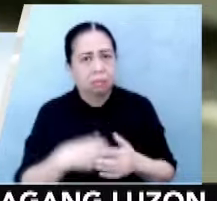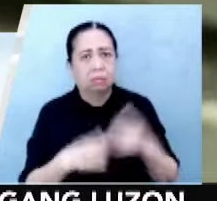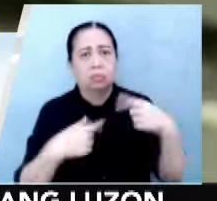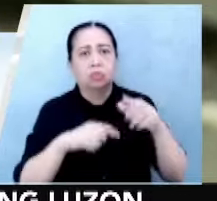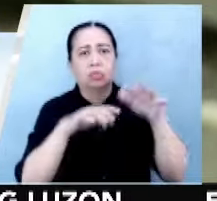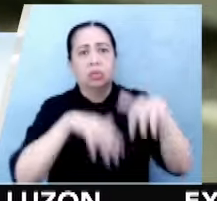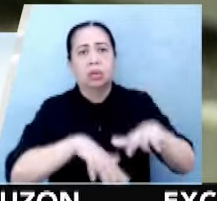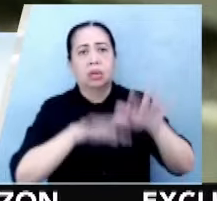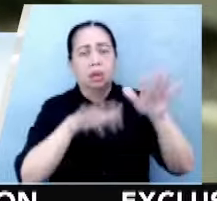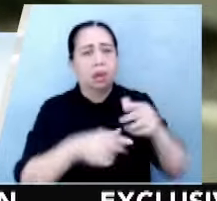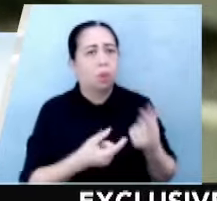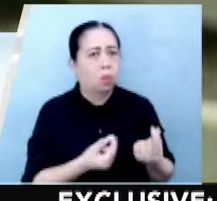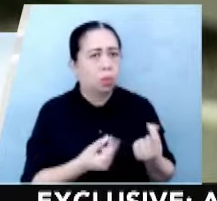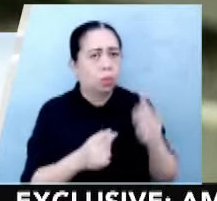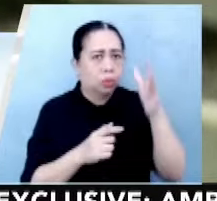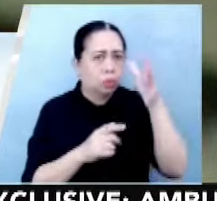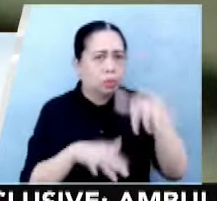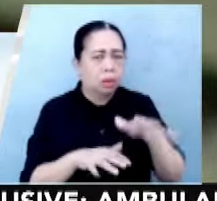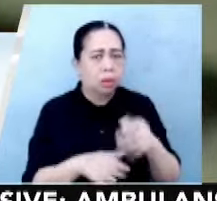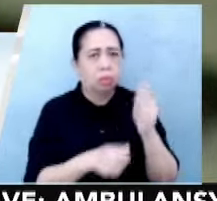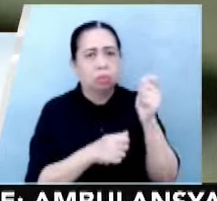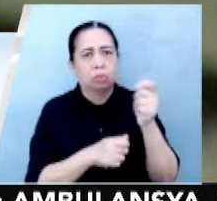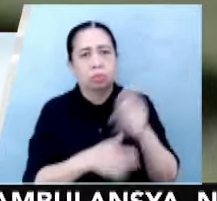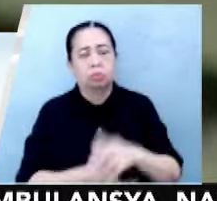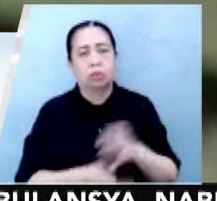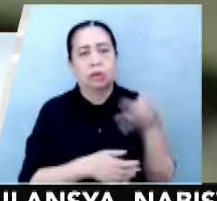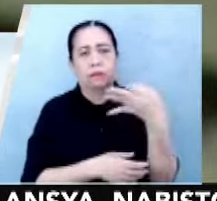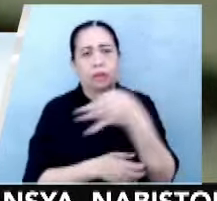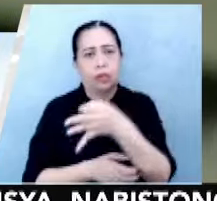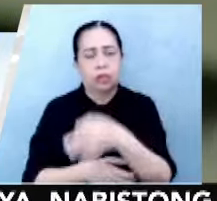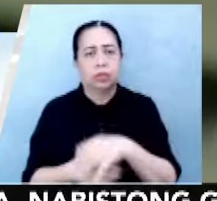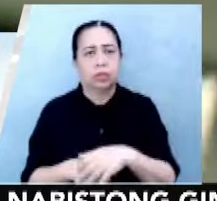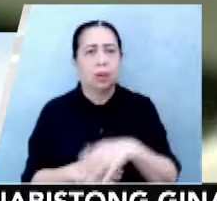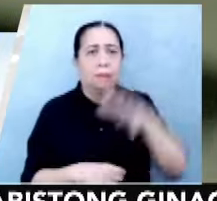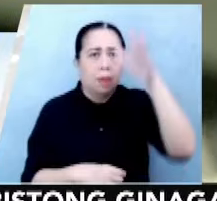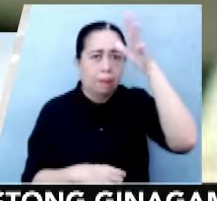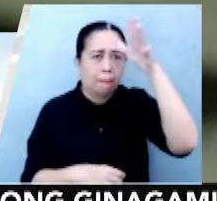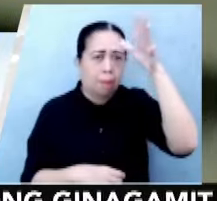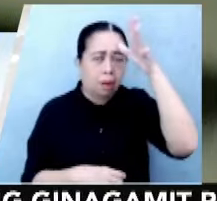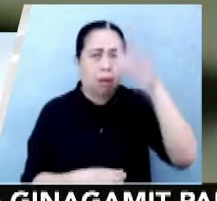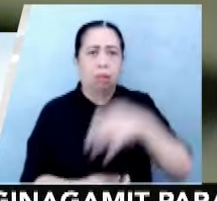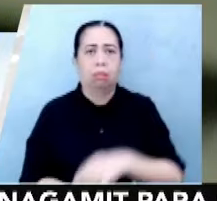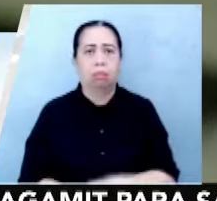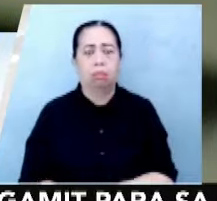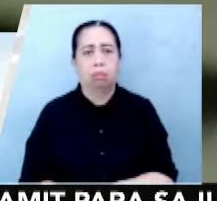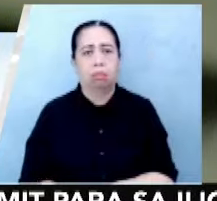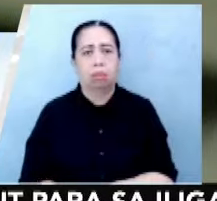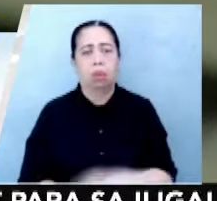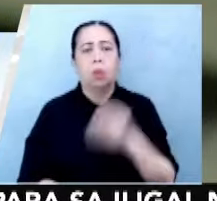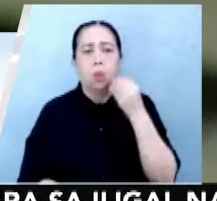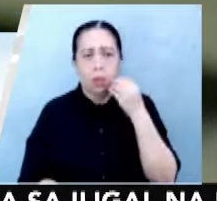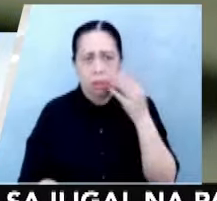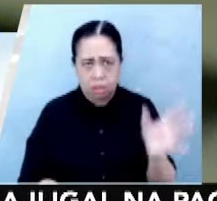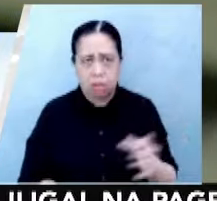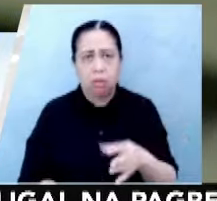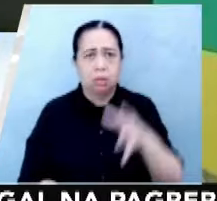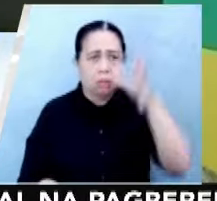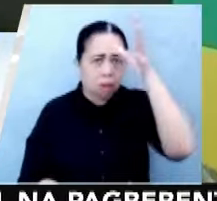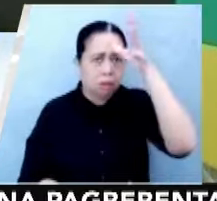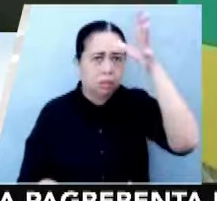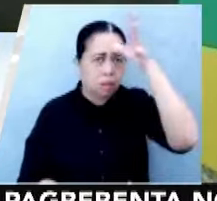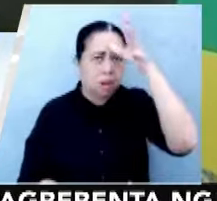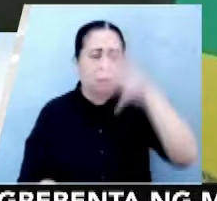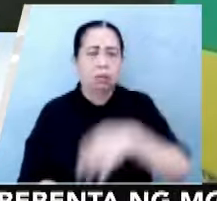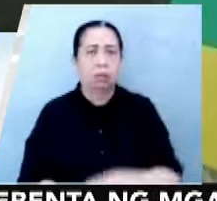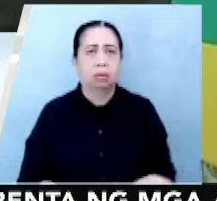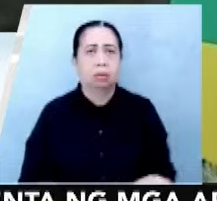siya? Urupis. Papa. Uwi ka na. Uwi ka na, tatay. Kwento